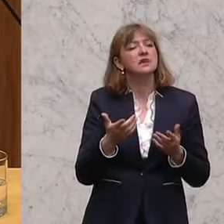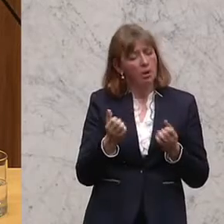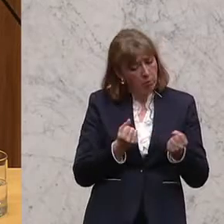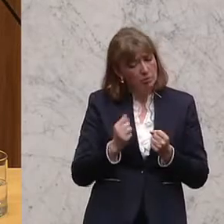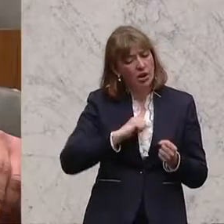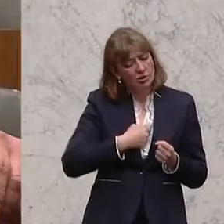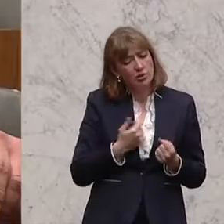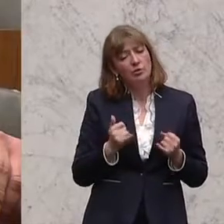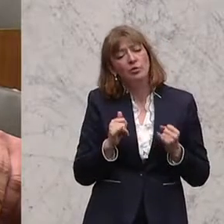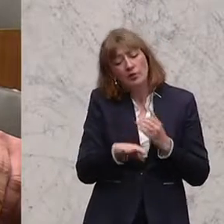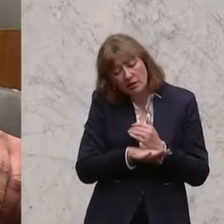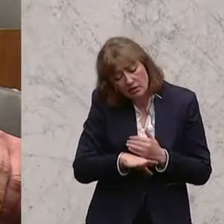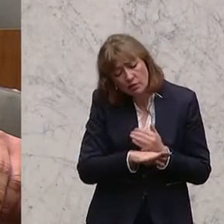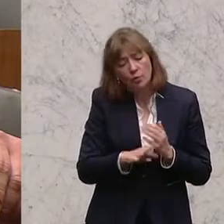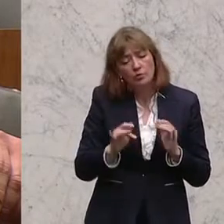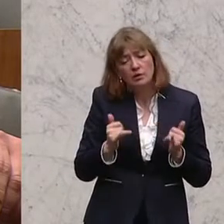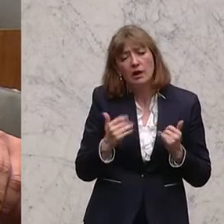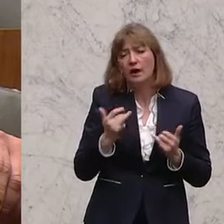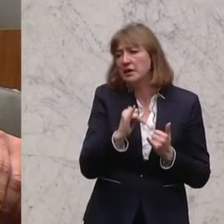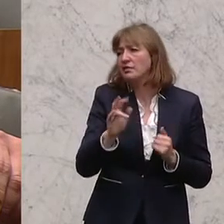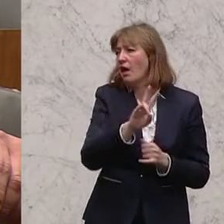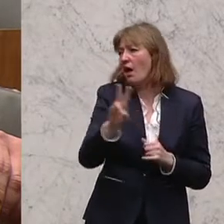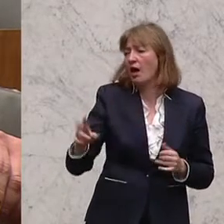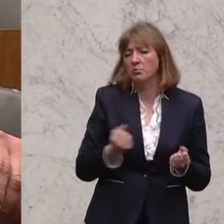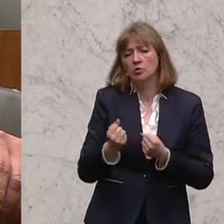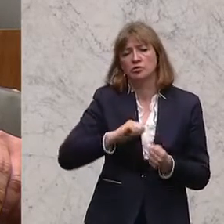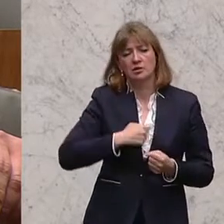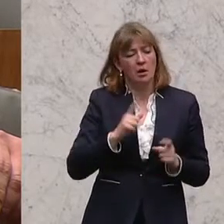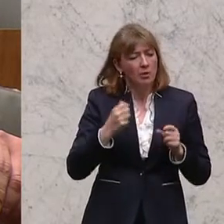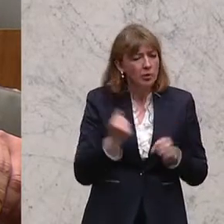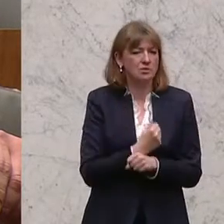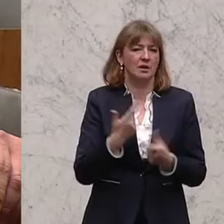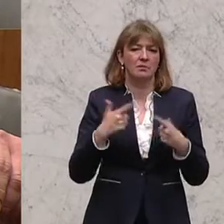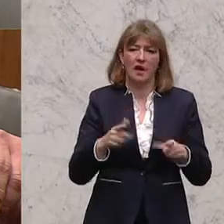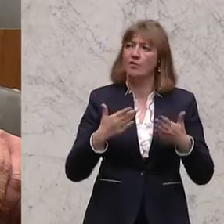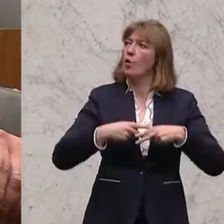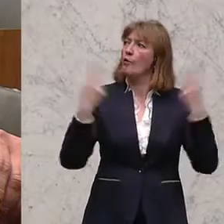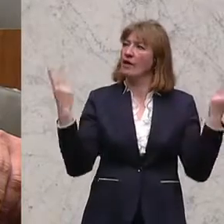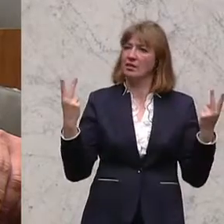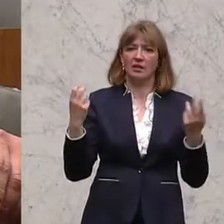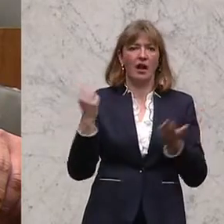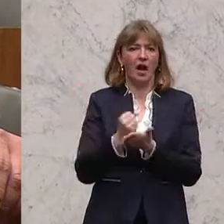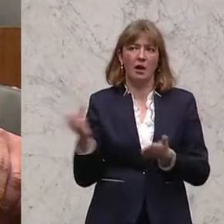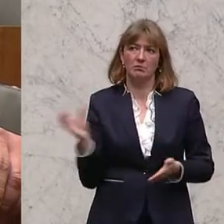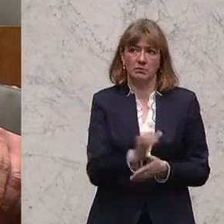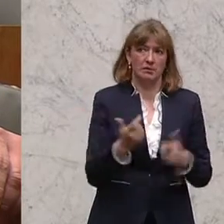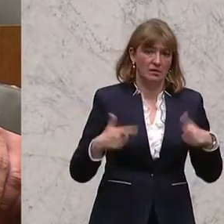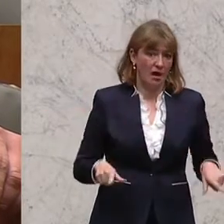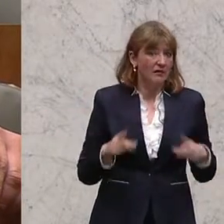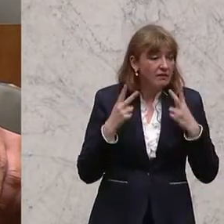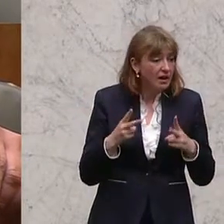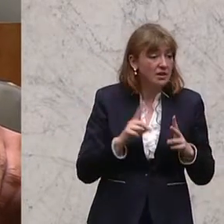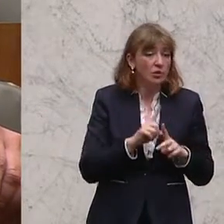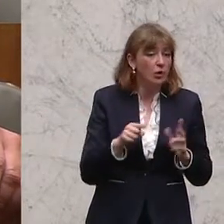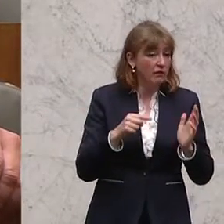hat, ja oder nein. Das ist ein Grundrecht. Jeder kann eine politische Gesinnung haben. Deswegen darf er trotzdem auch öffentliche Ämter bekleiden. Der springende Punkt ist, ob jemand